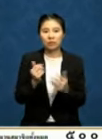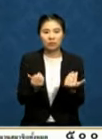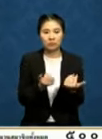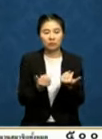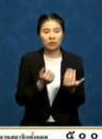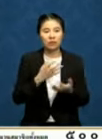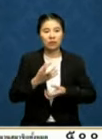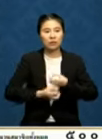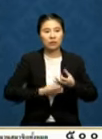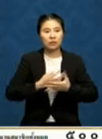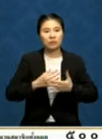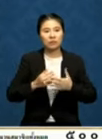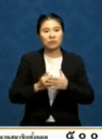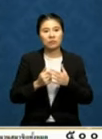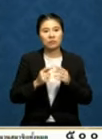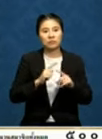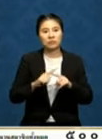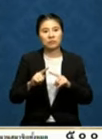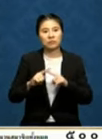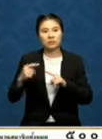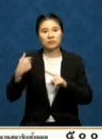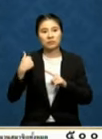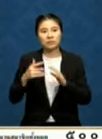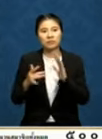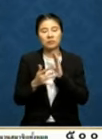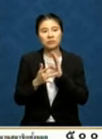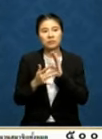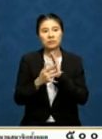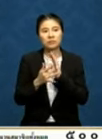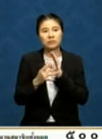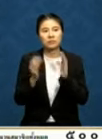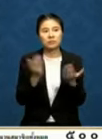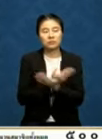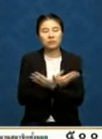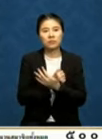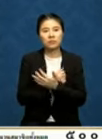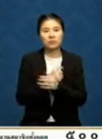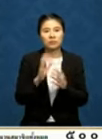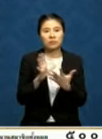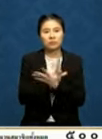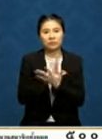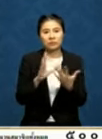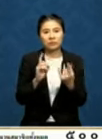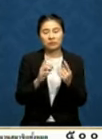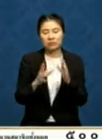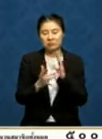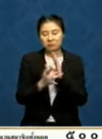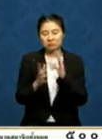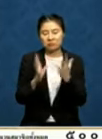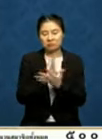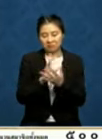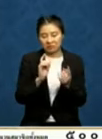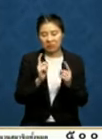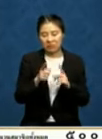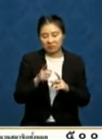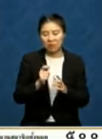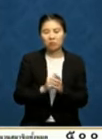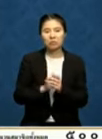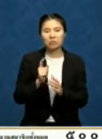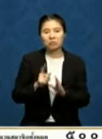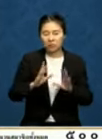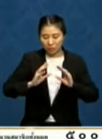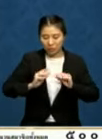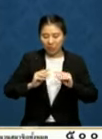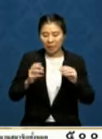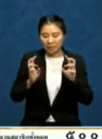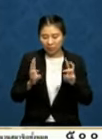าอภิปรายกันในสภาและไม่ใช่แค่เทคโนโลยีเท่านั้นที่จะเปลี่ยนแปลงสังคมค่ะสังคมเองด้วยเช่นกันค่ะที่เปลี่ยน